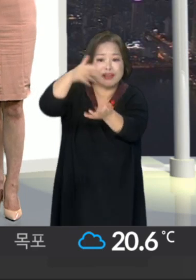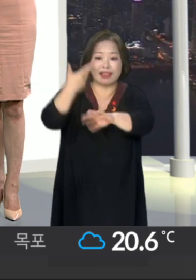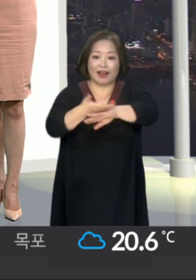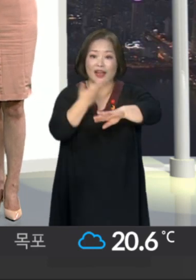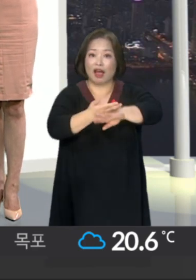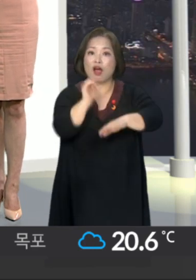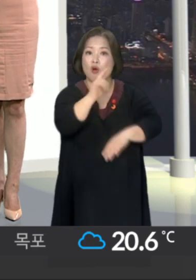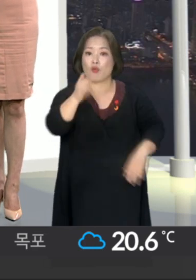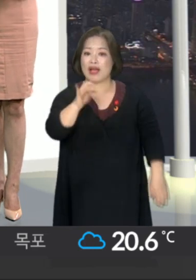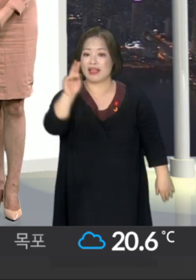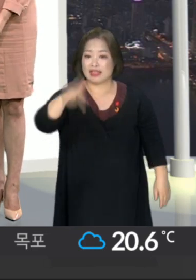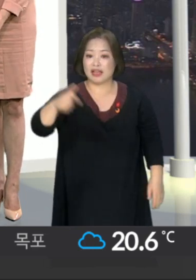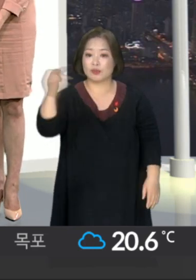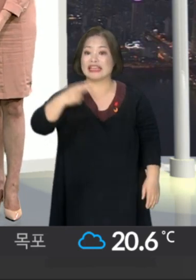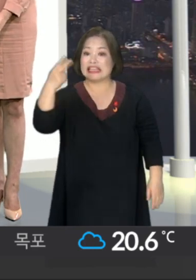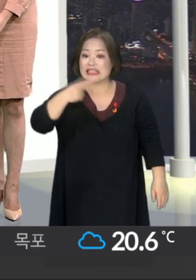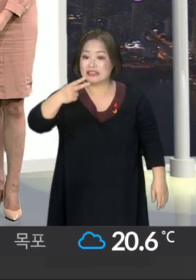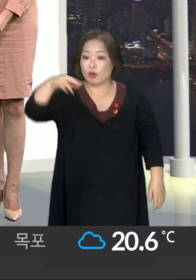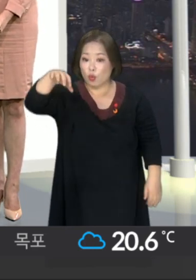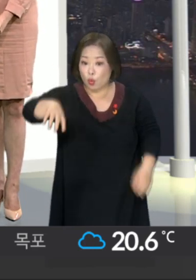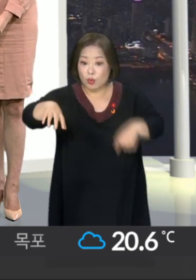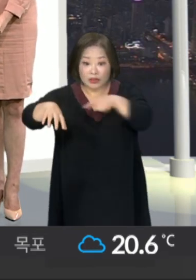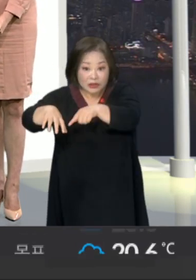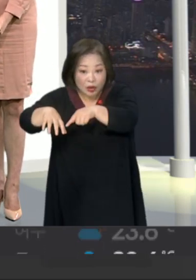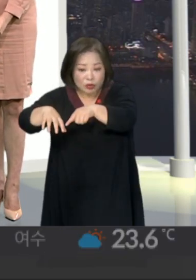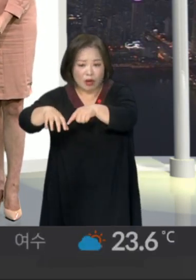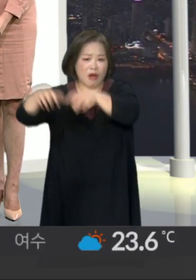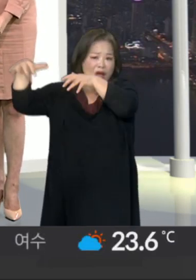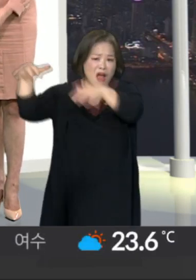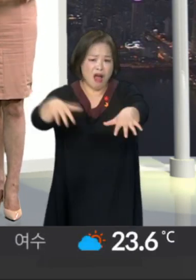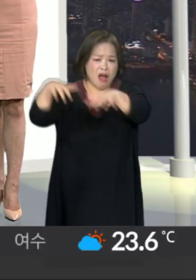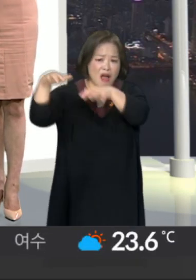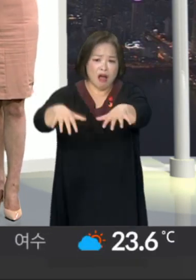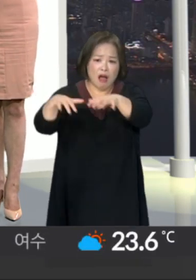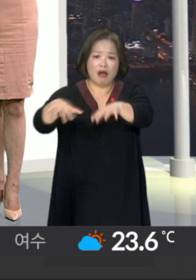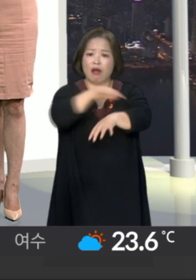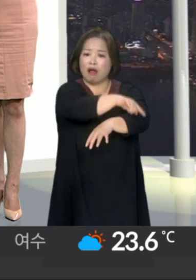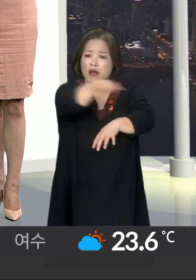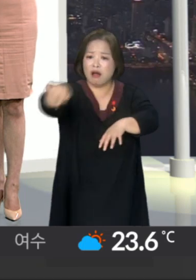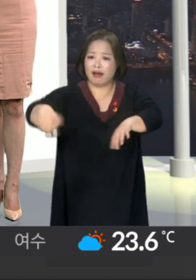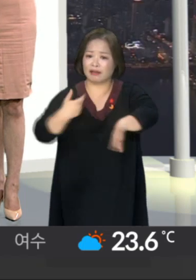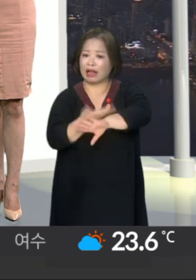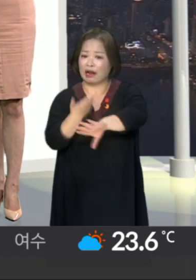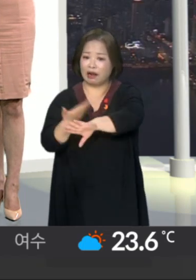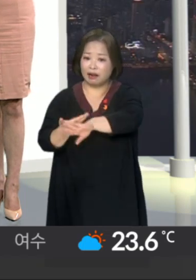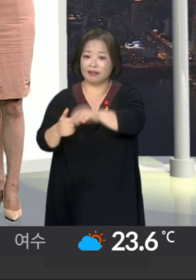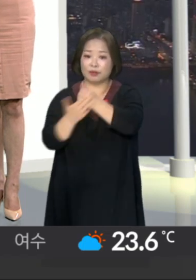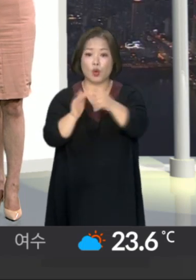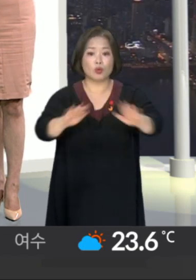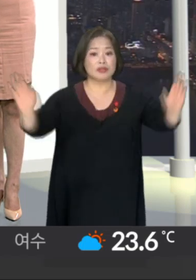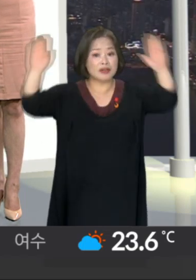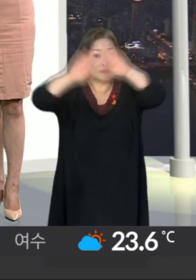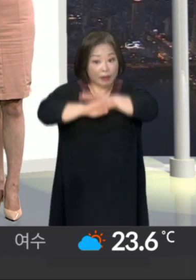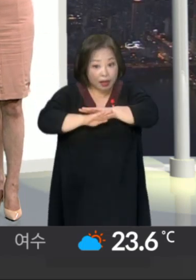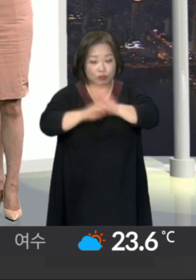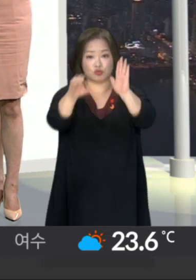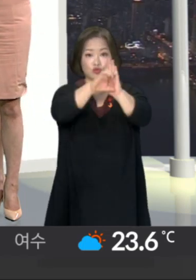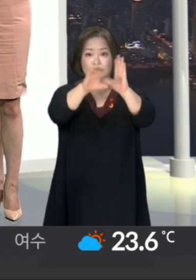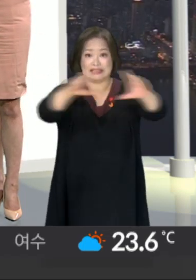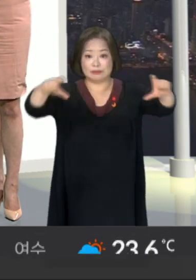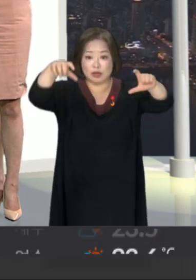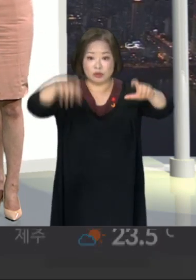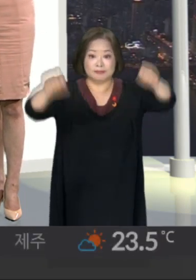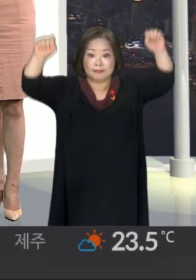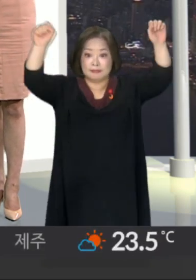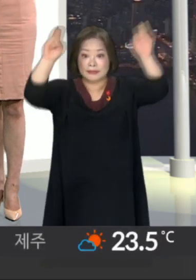관악구와 경기도 이천 등 일부 지역에서는 세찬 장대비가 관측되고 있습니다. 오늘 밤까지 중부지방으로